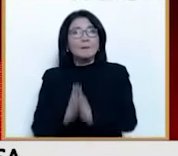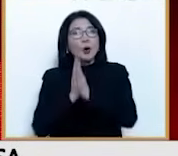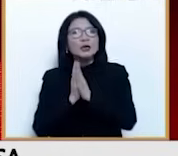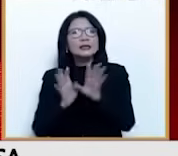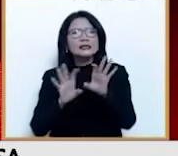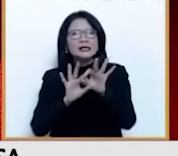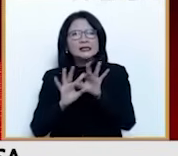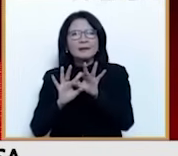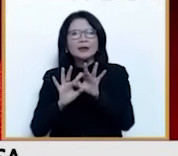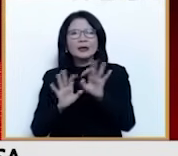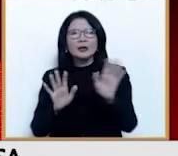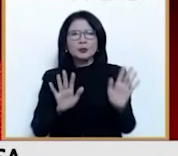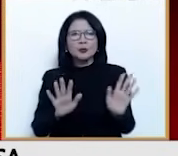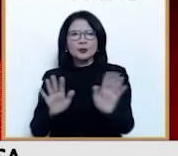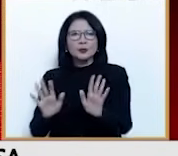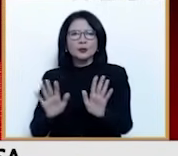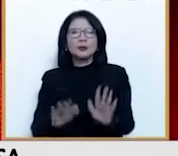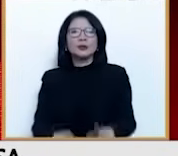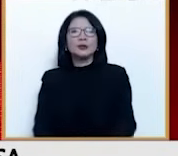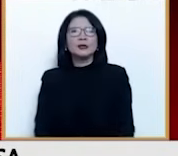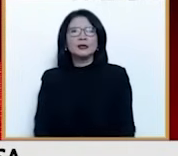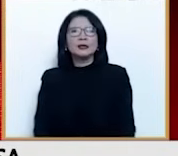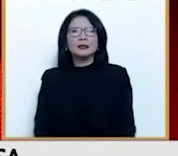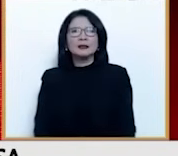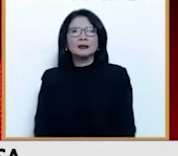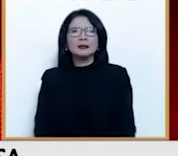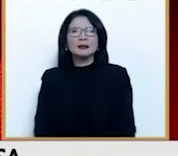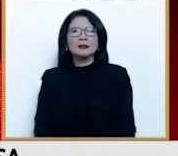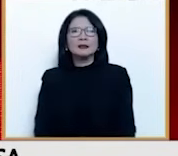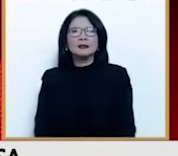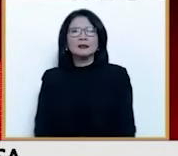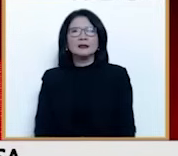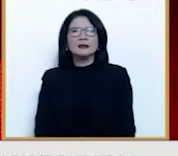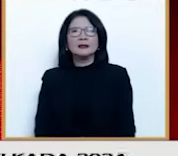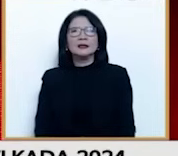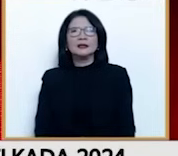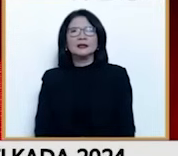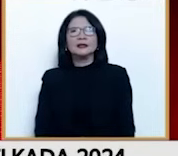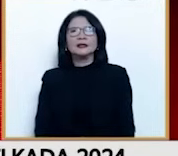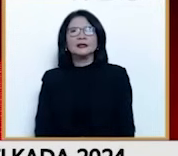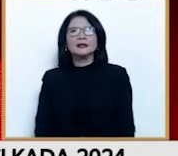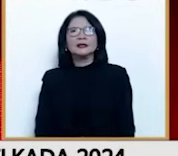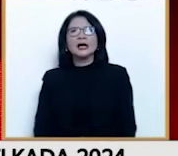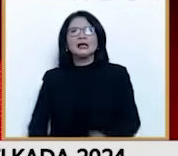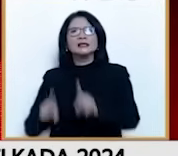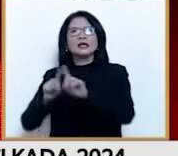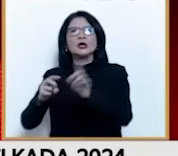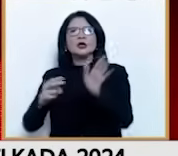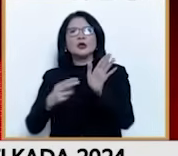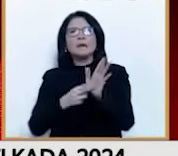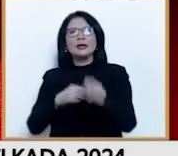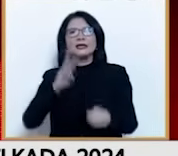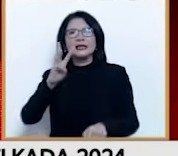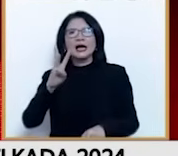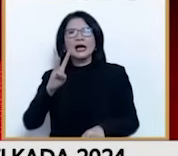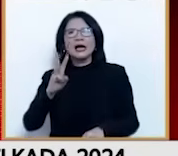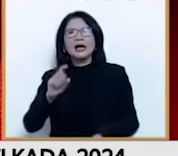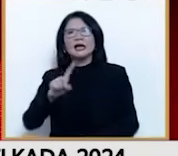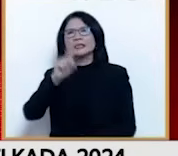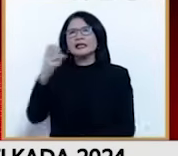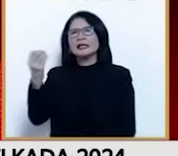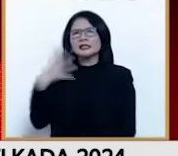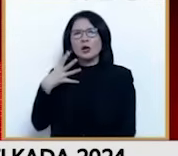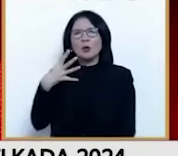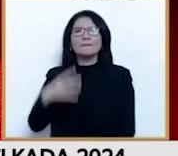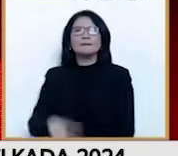Ibu. Baik, terima kasih. Baru saja kita menyimak paslon nomor urut 3 dan 1 saling tanya jawab serta